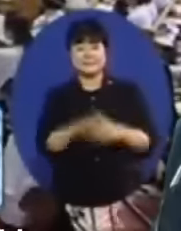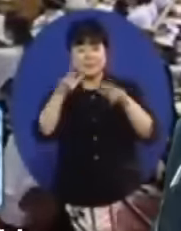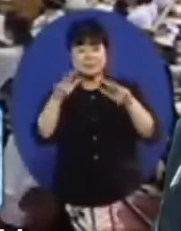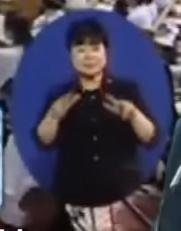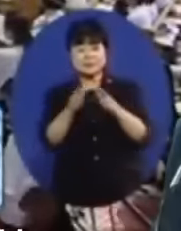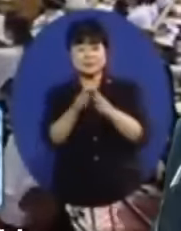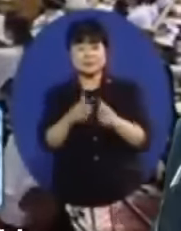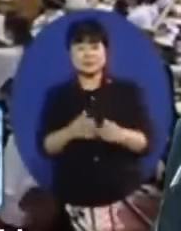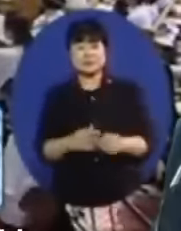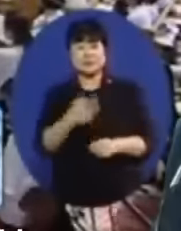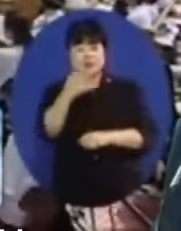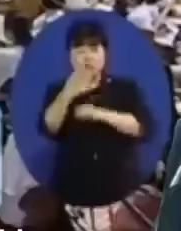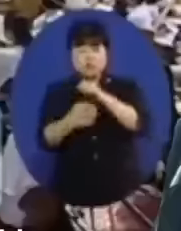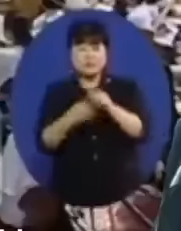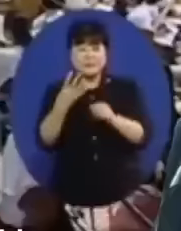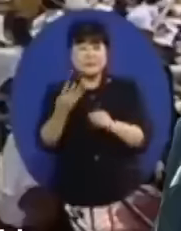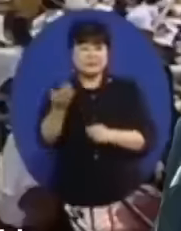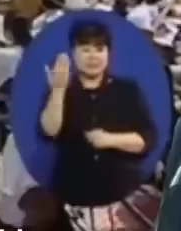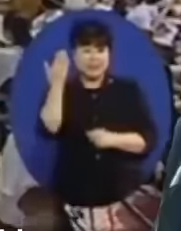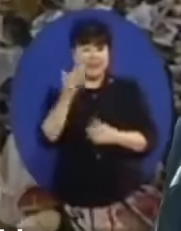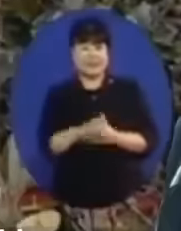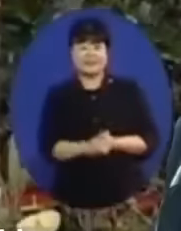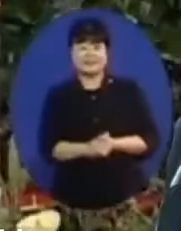지금부터 94년 전